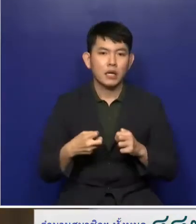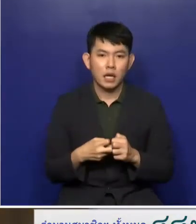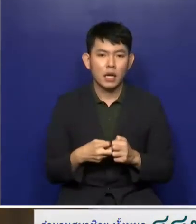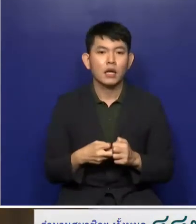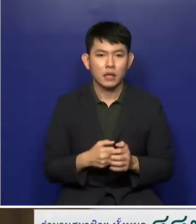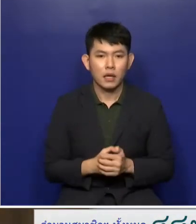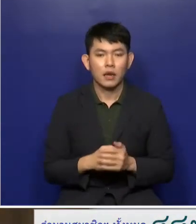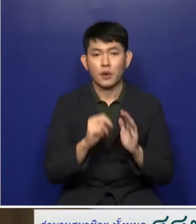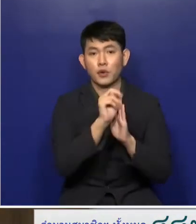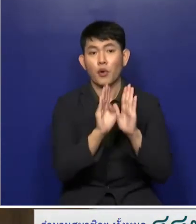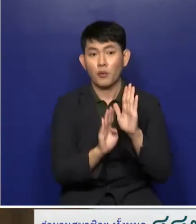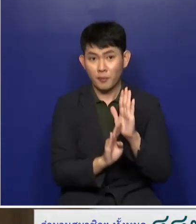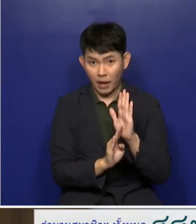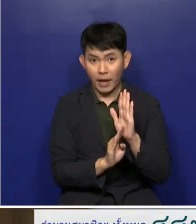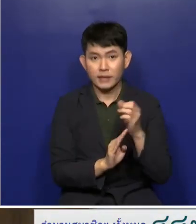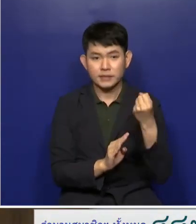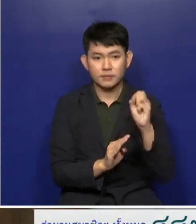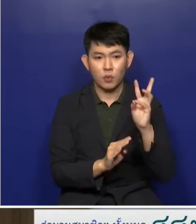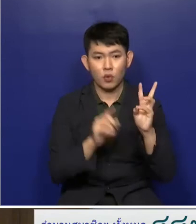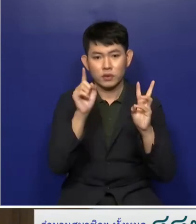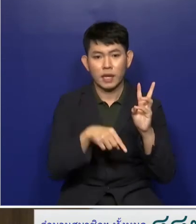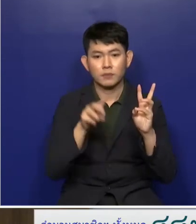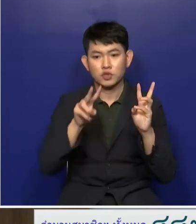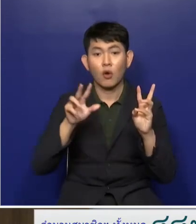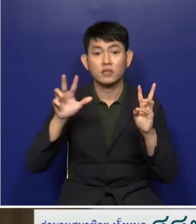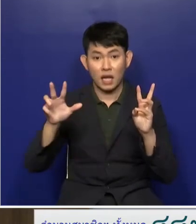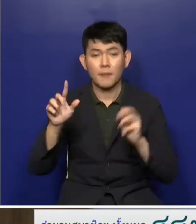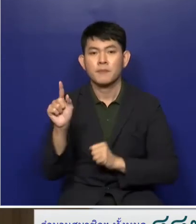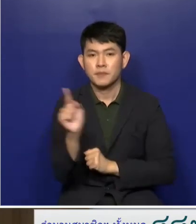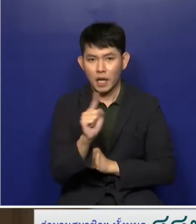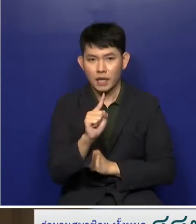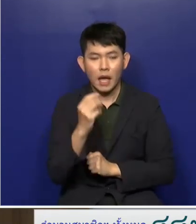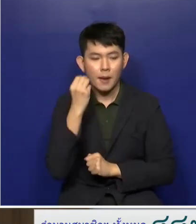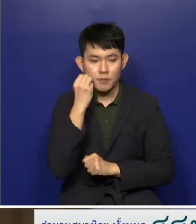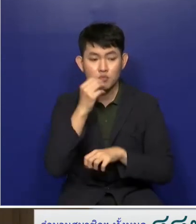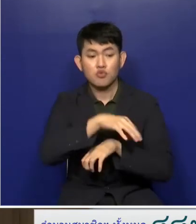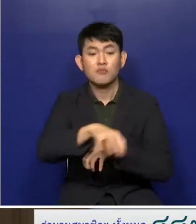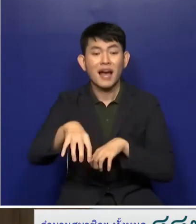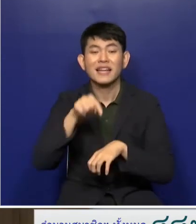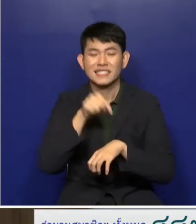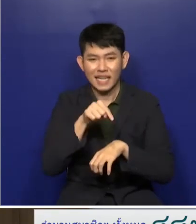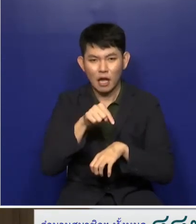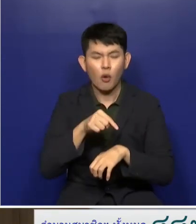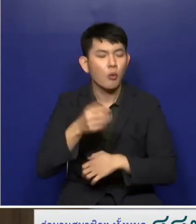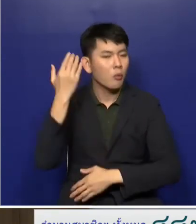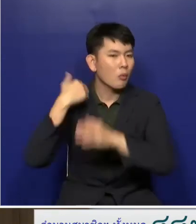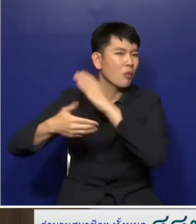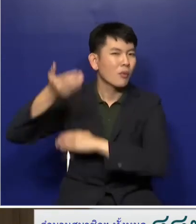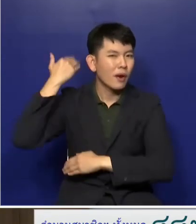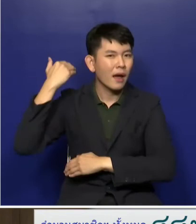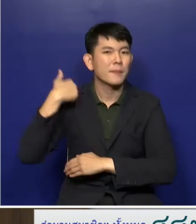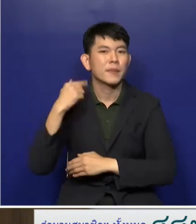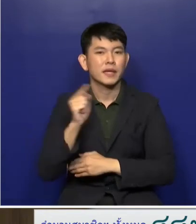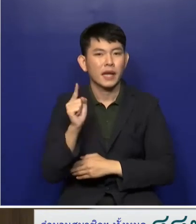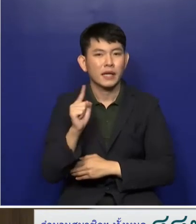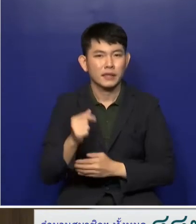ากนโยบาย66/23นะครับหมู่บ้านนี้คือหมู่บ้านหนึ่งนะครับที่เป็นหมู่บ้านดั้งเดิมเสียงปืนแตกก็คือ